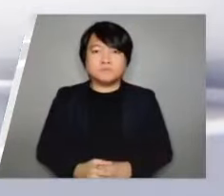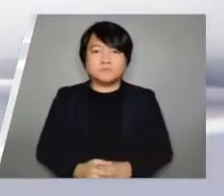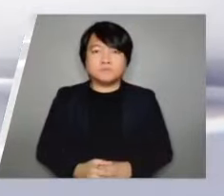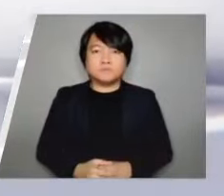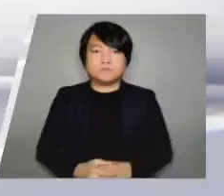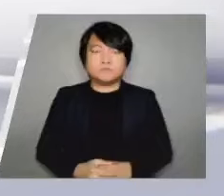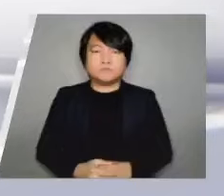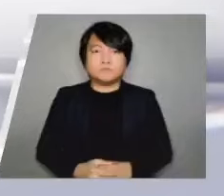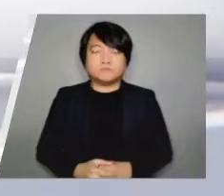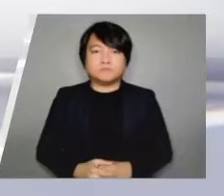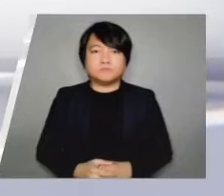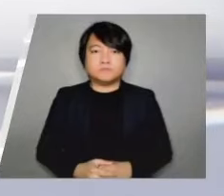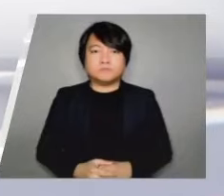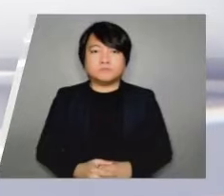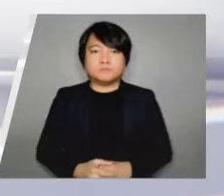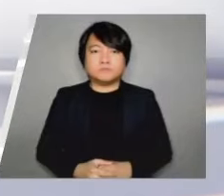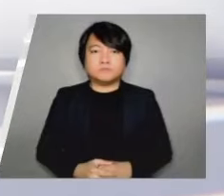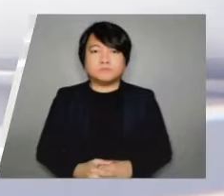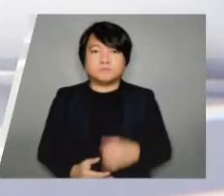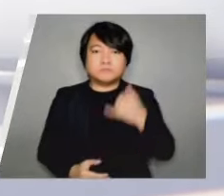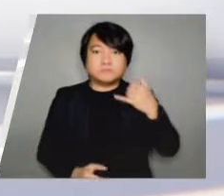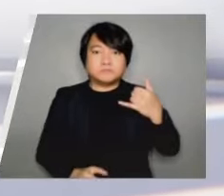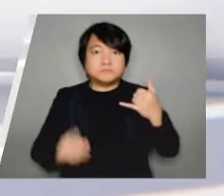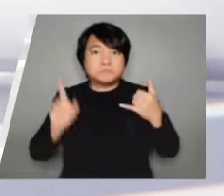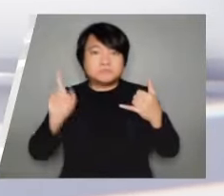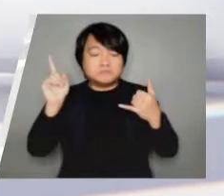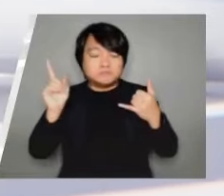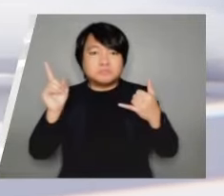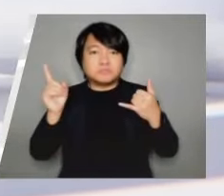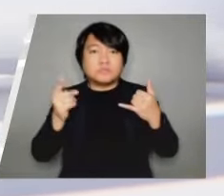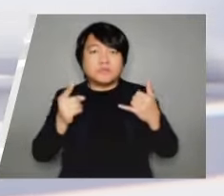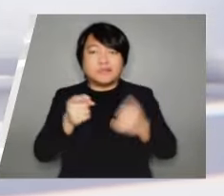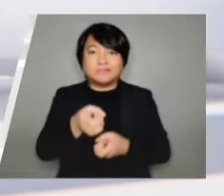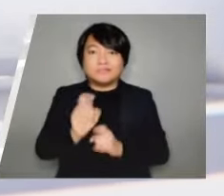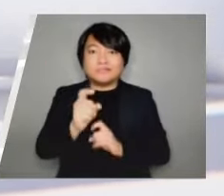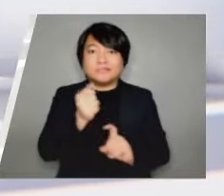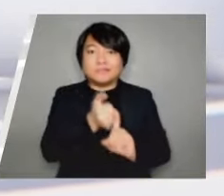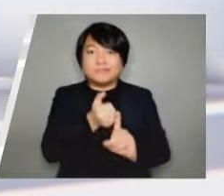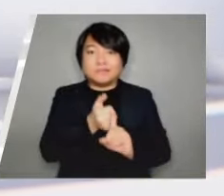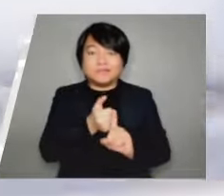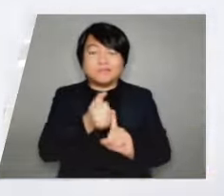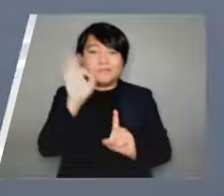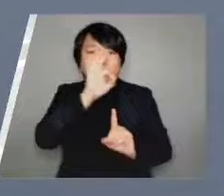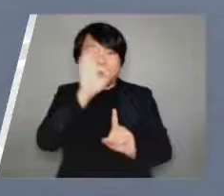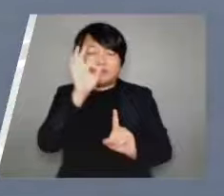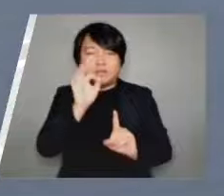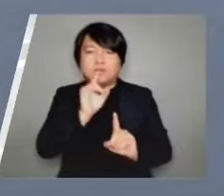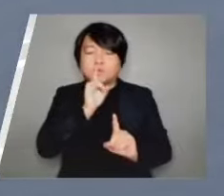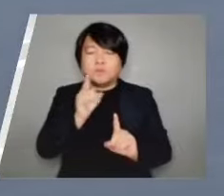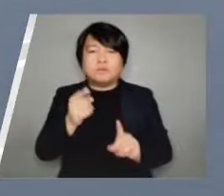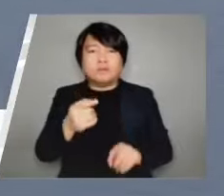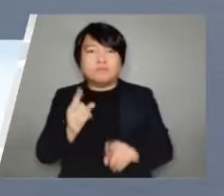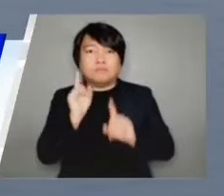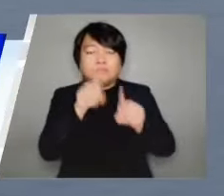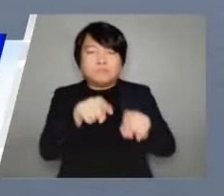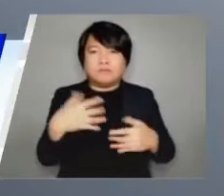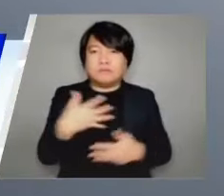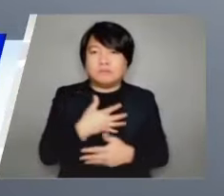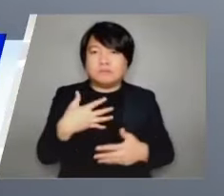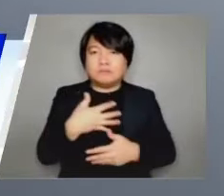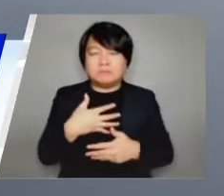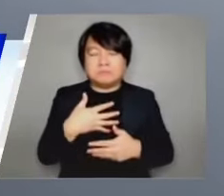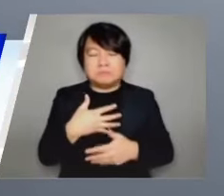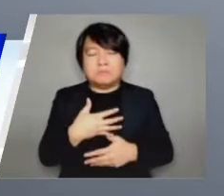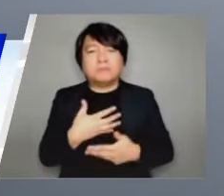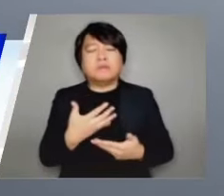Iniisip po namin yun, yung takot, pero mas nangingibabaw po sa amin kasi yung hanap buhay. Lakas loob pa rin papalaot ang